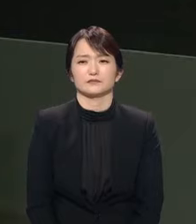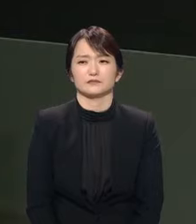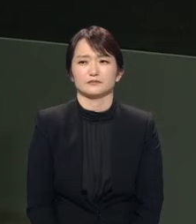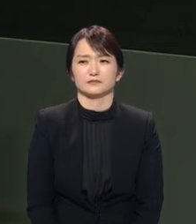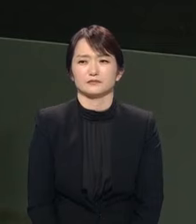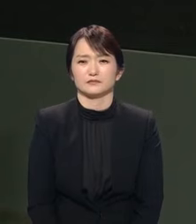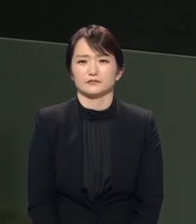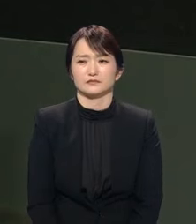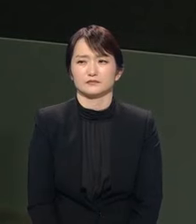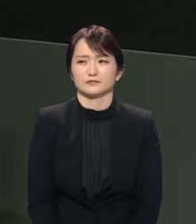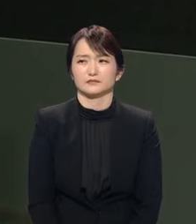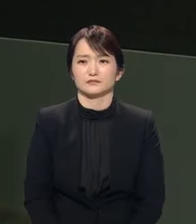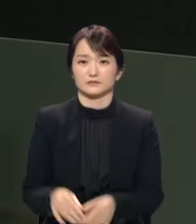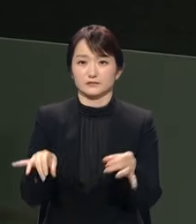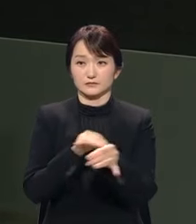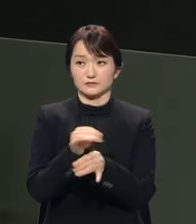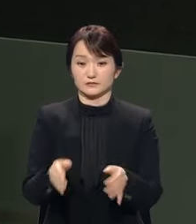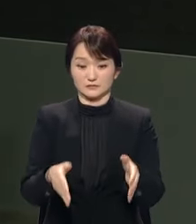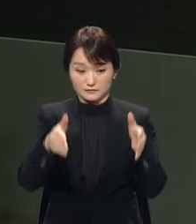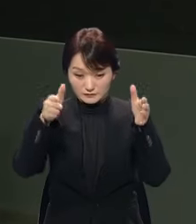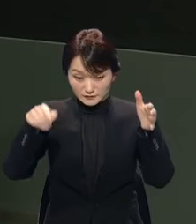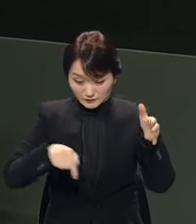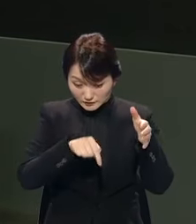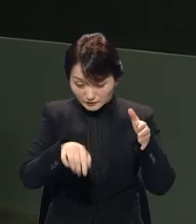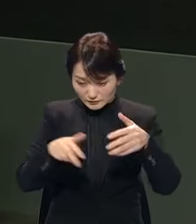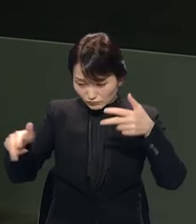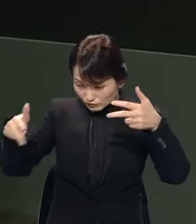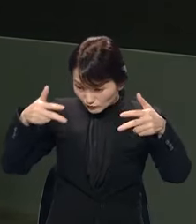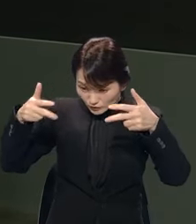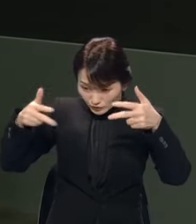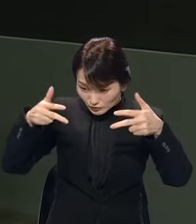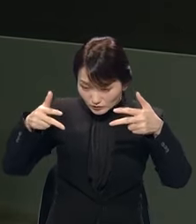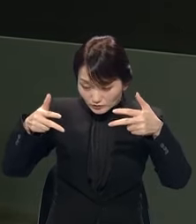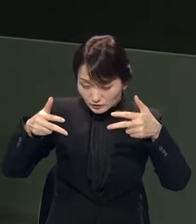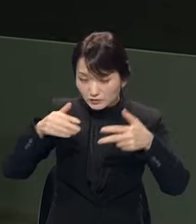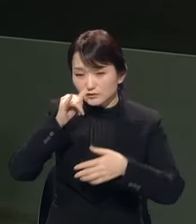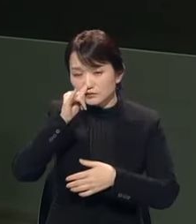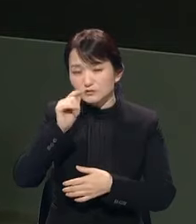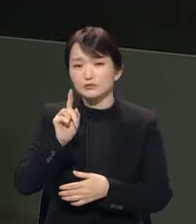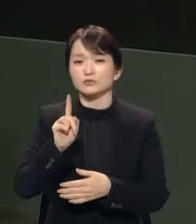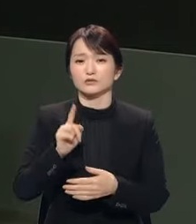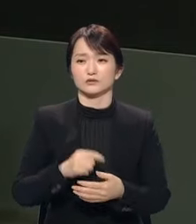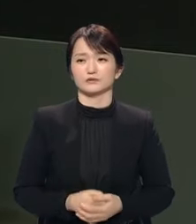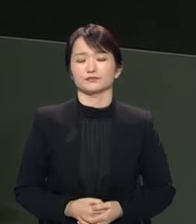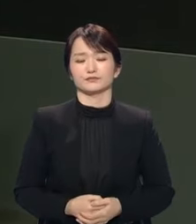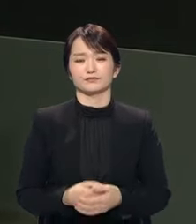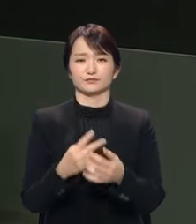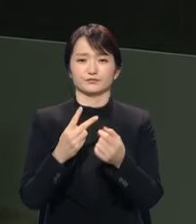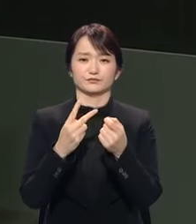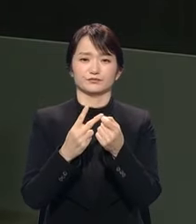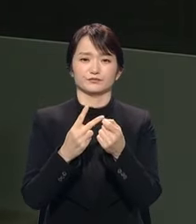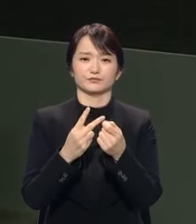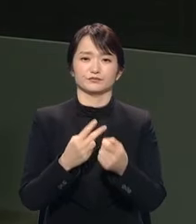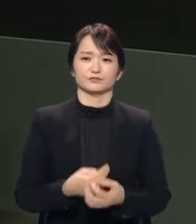그 백화점에 그 CCTV 보면 다 있을 텐데 말이죠. 알겠습니다. 자, 다음 이어가죠.